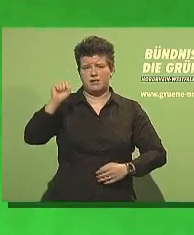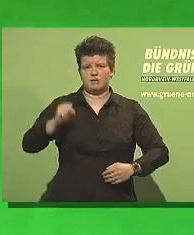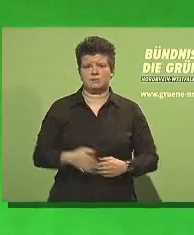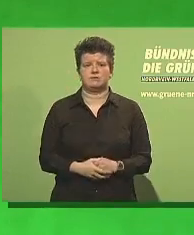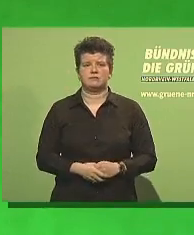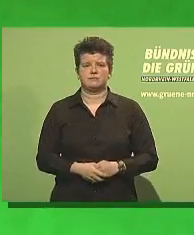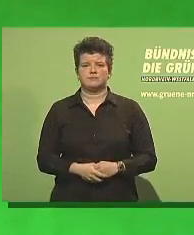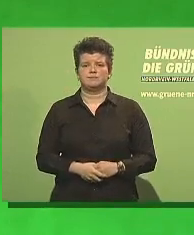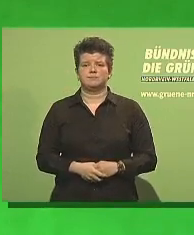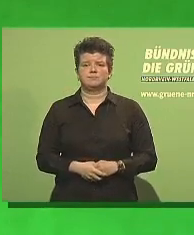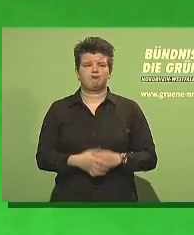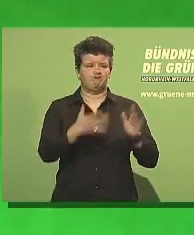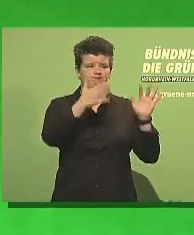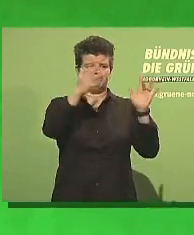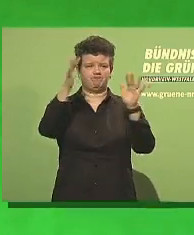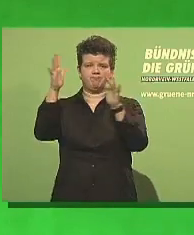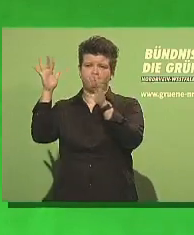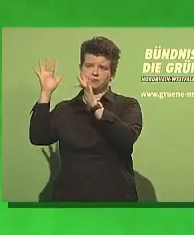weniger.